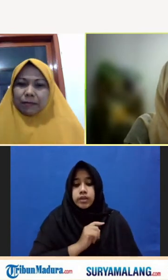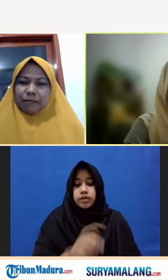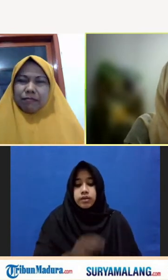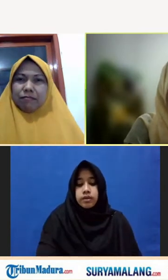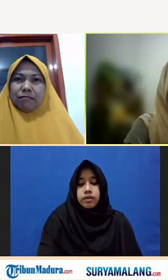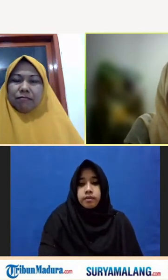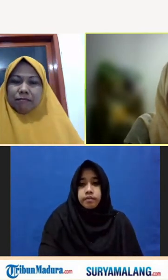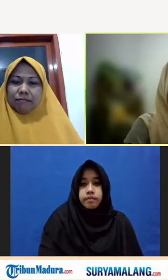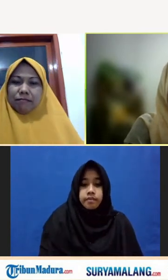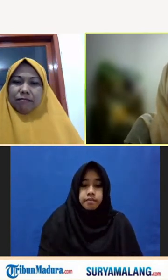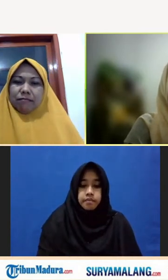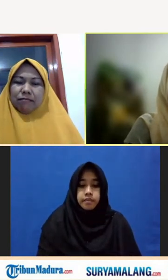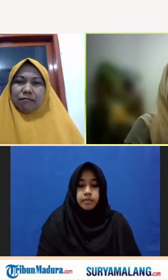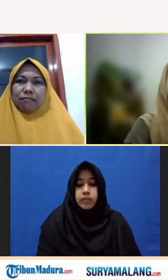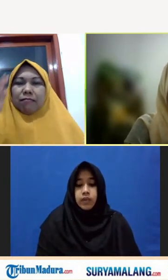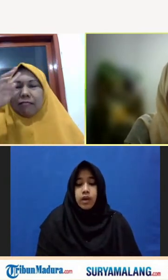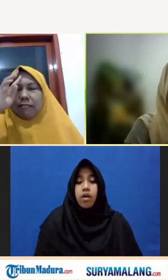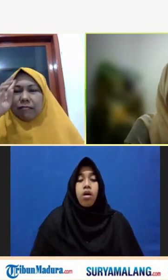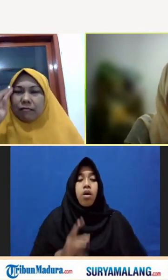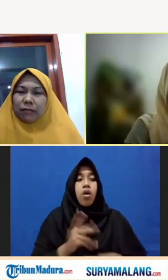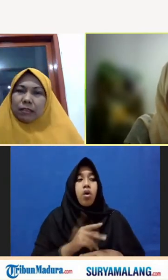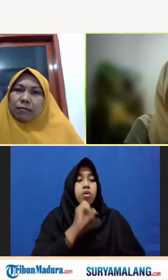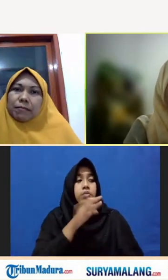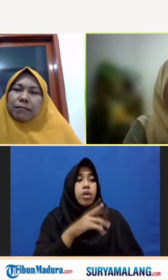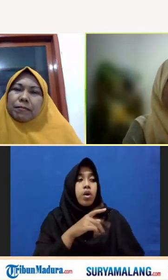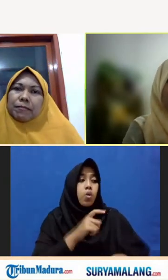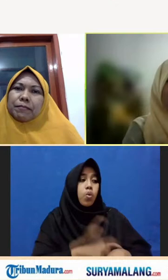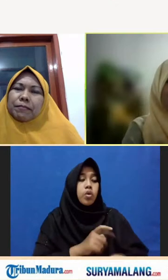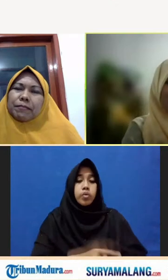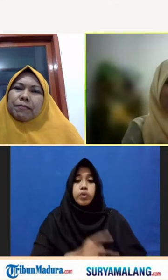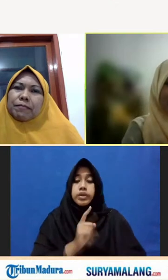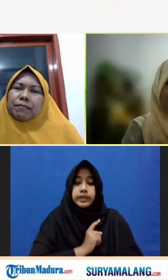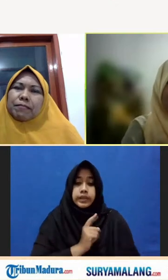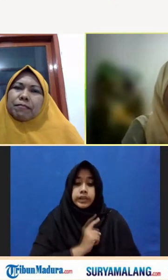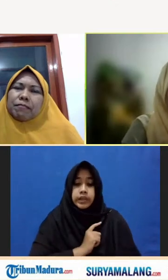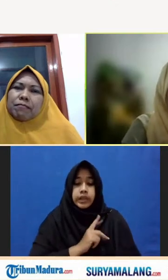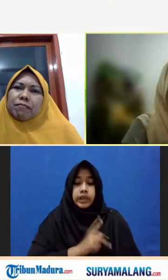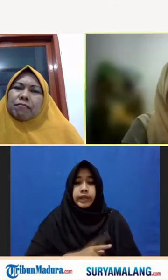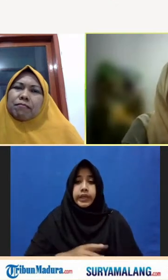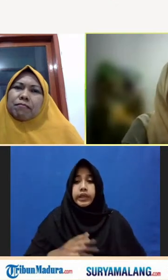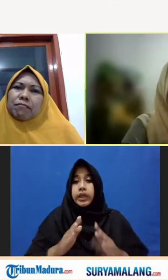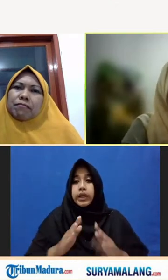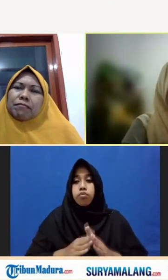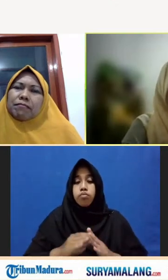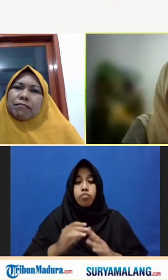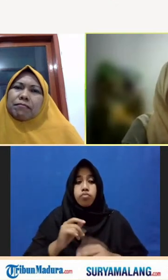Kalau dibilang waktu buat diri sendiri, karena kita ibu rumah tangga, itu kan